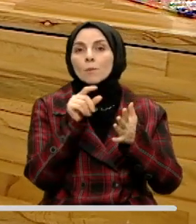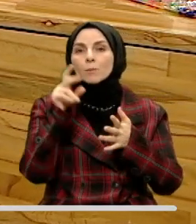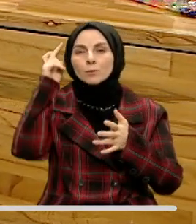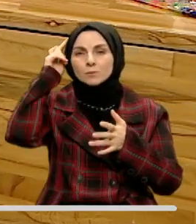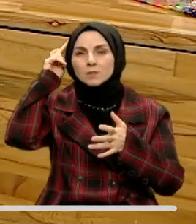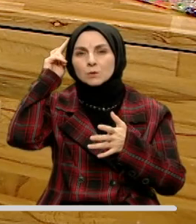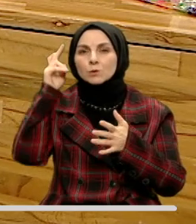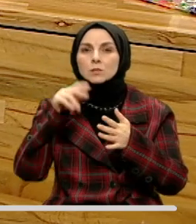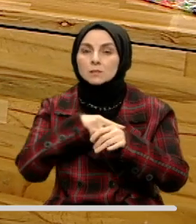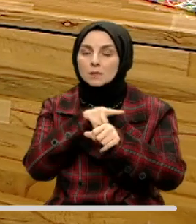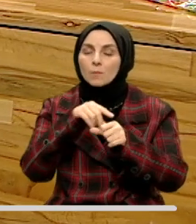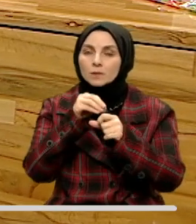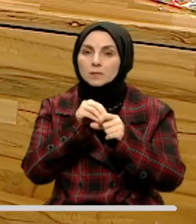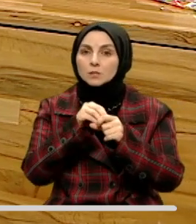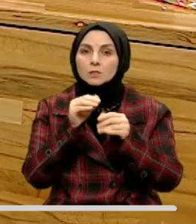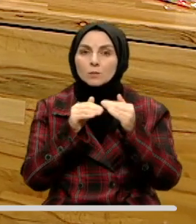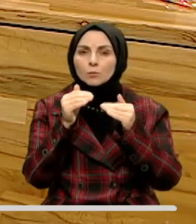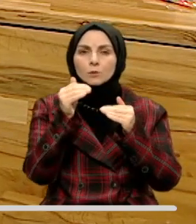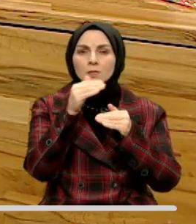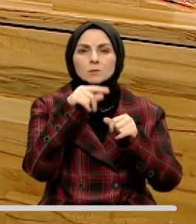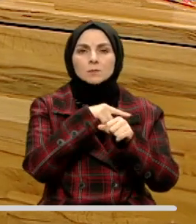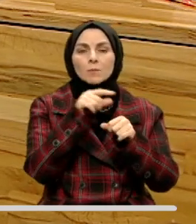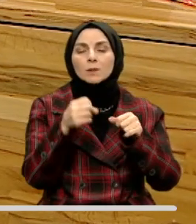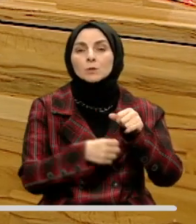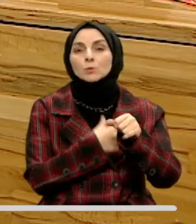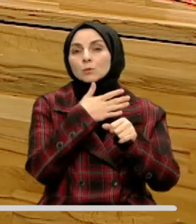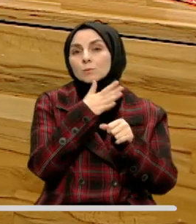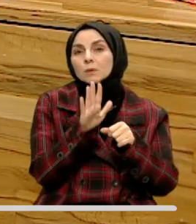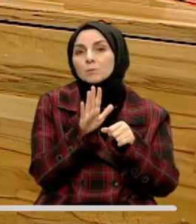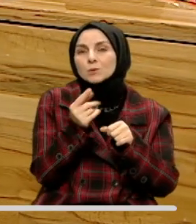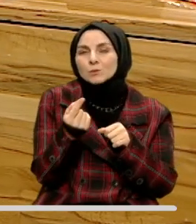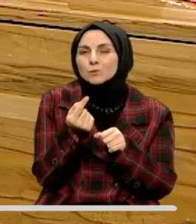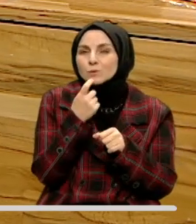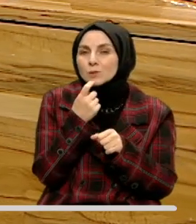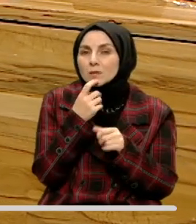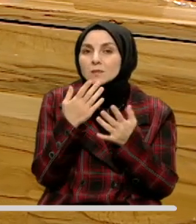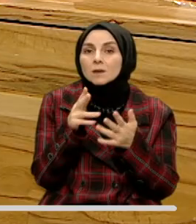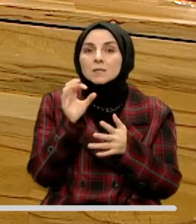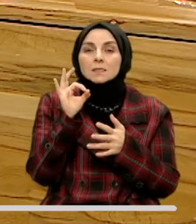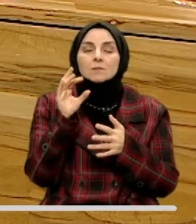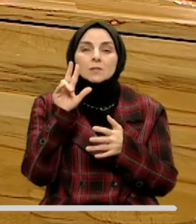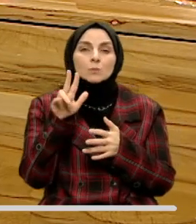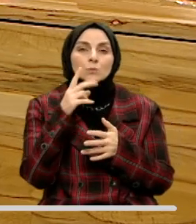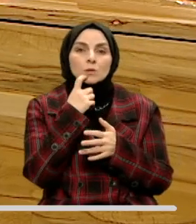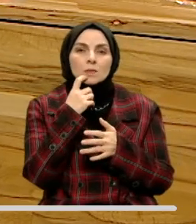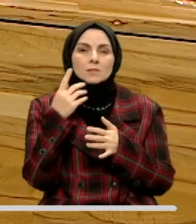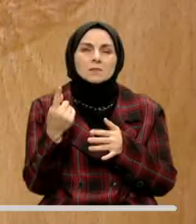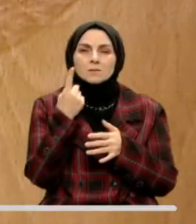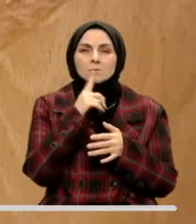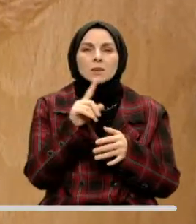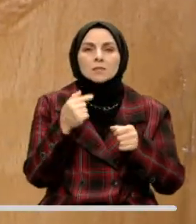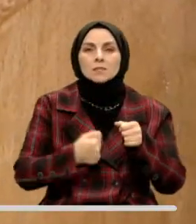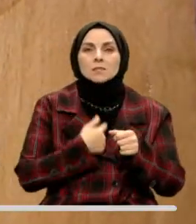yetişkinlik döneminde duyguyu bilmiyorsunuz. Küçük yaşlarda, hele ki 0-3 yaş, sadece hissediyorsunuz. Adını